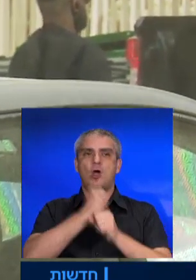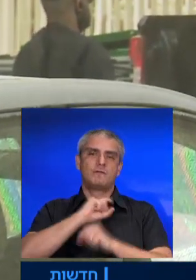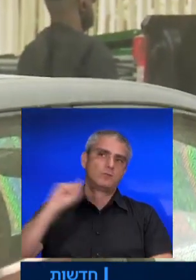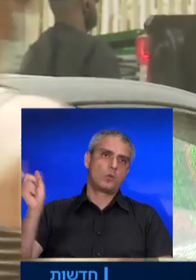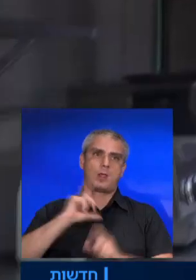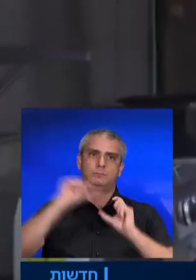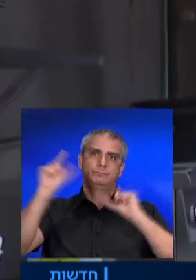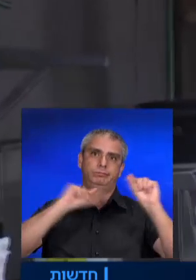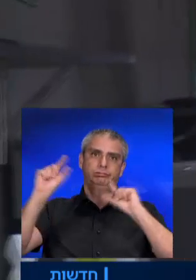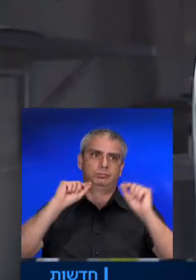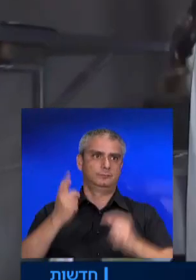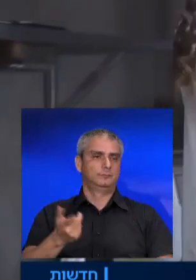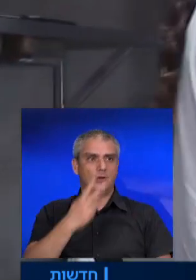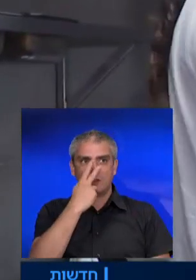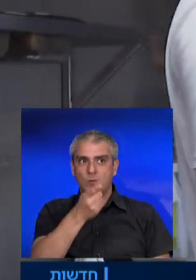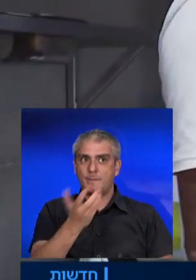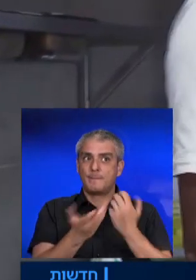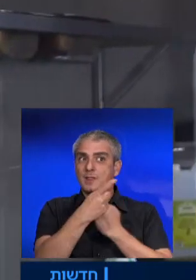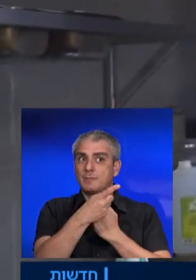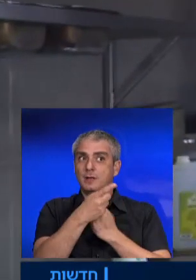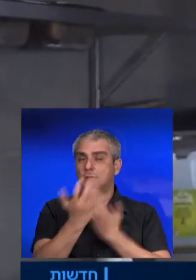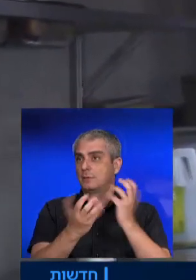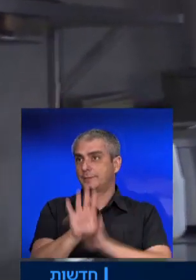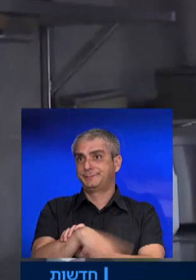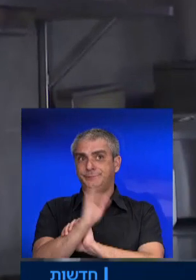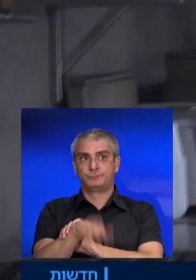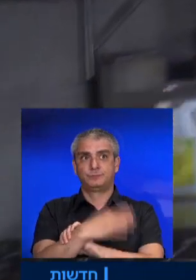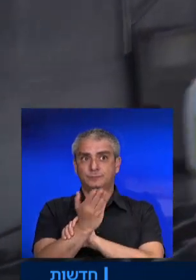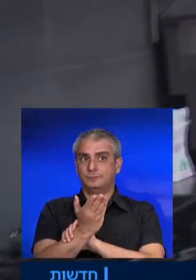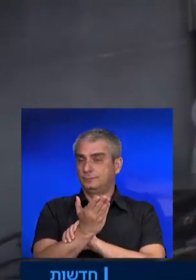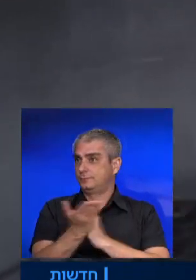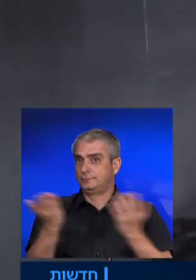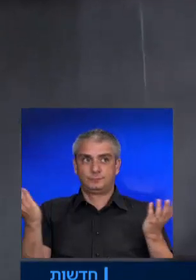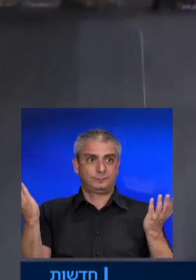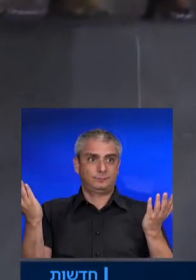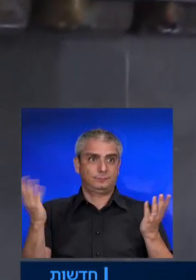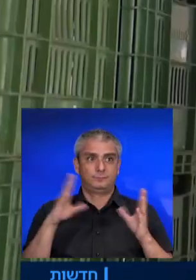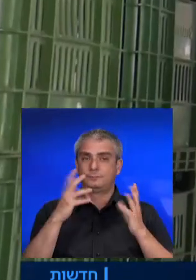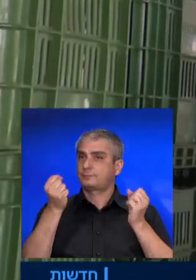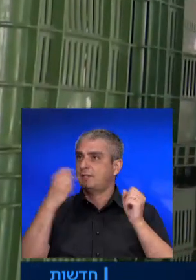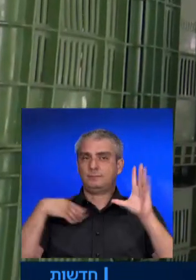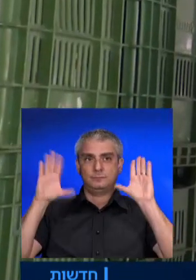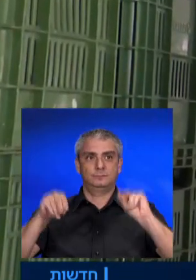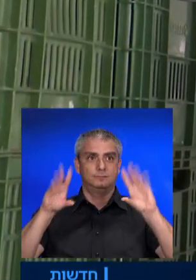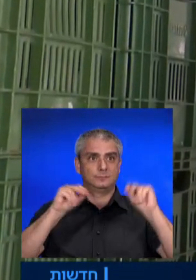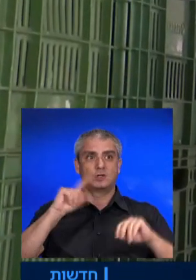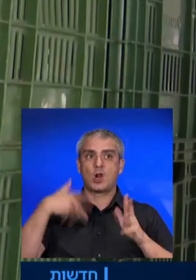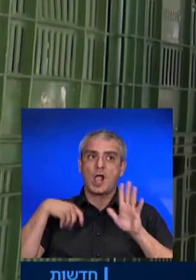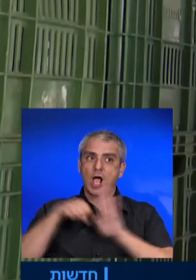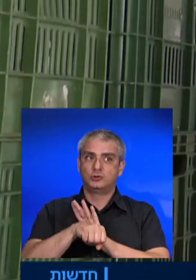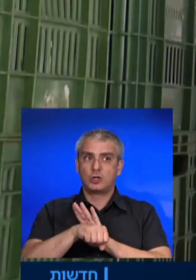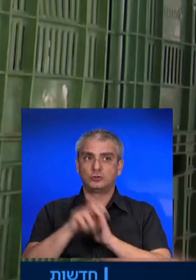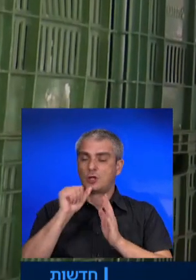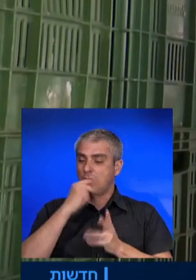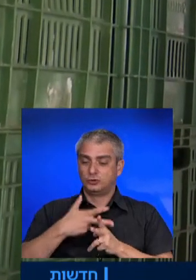לבתיהם. כמו שאתם רואים זה המטבח, מטבח שומם, קיבינו את כל המקררים, את כל השקעות העיקריות של